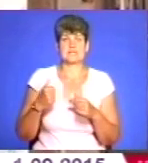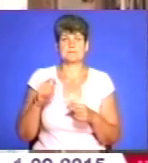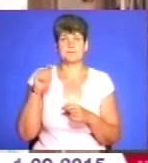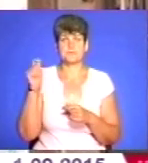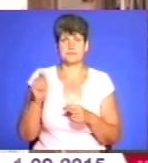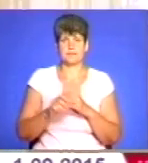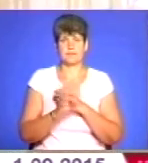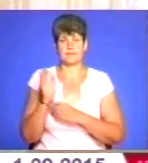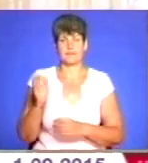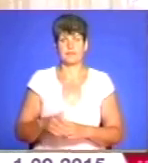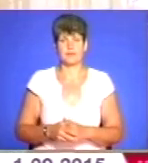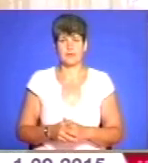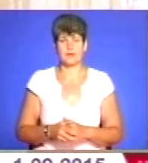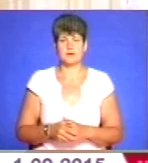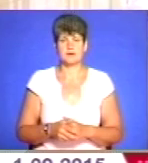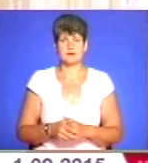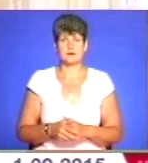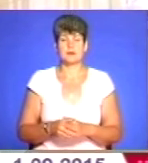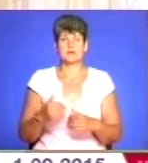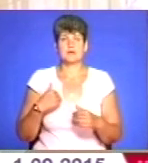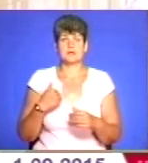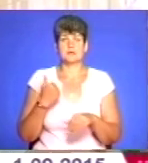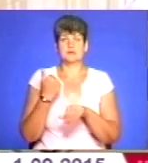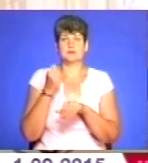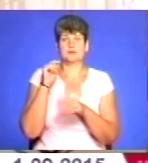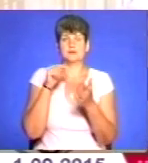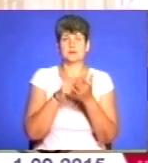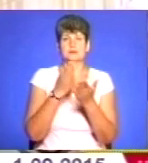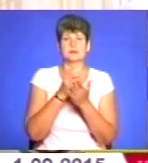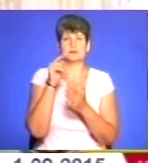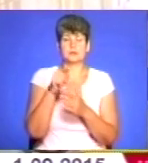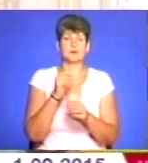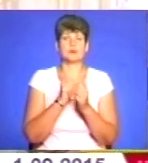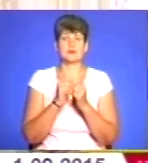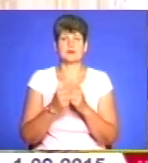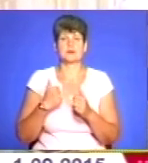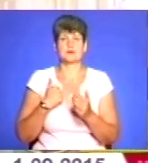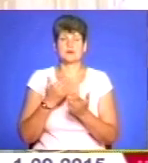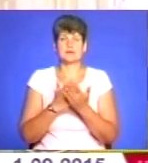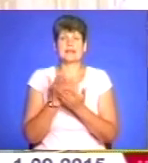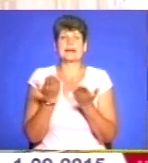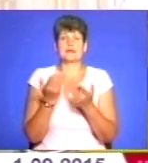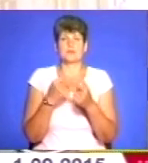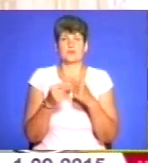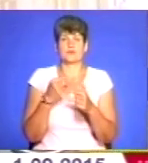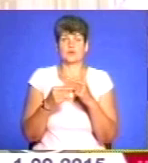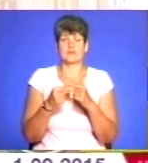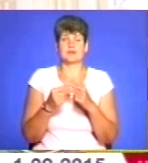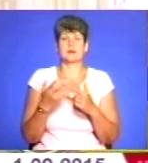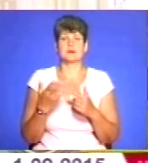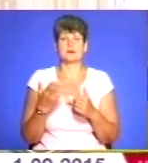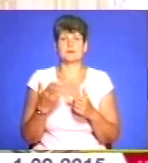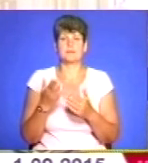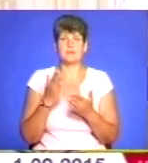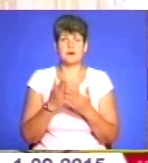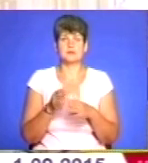Сході. Наша якраз стратегія полягає в тому, що кожен військовослужбовець, котрий повертається і є демобілізований,